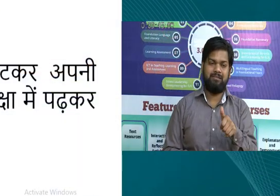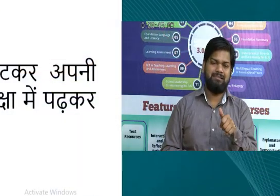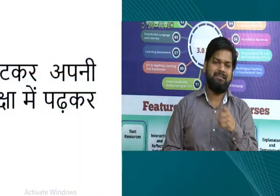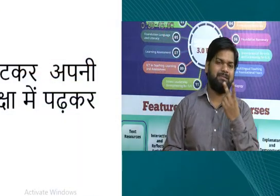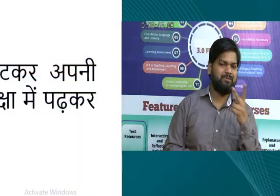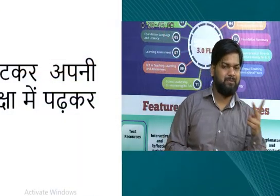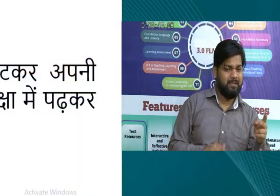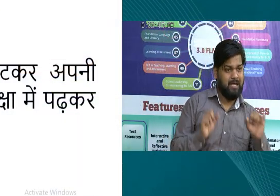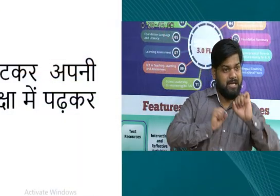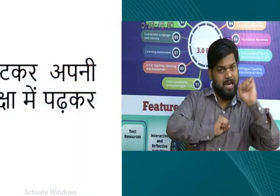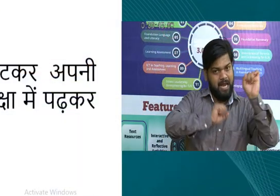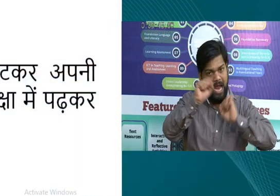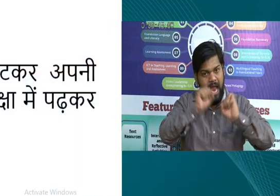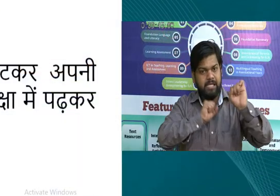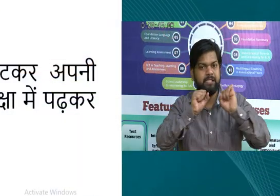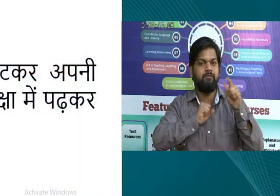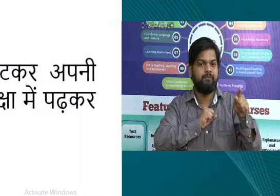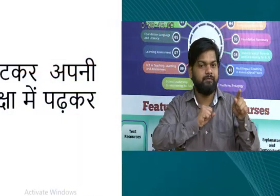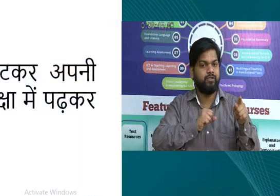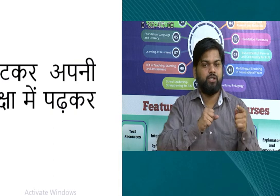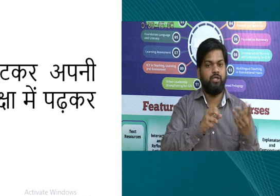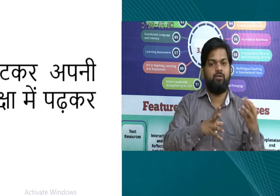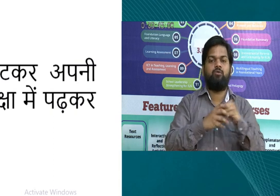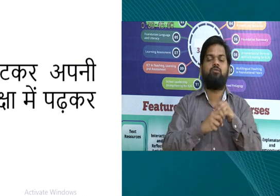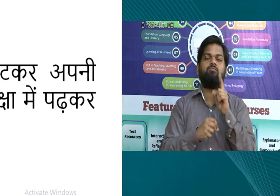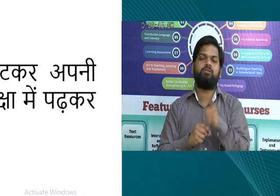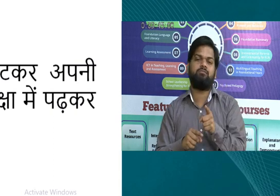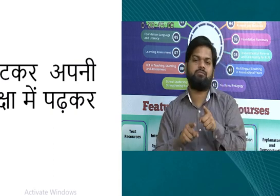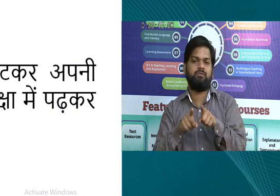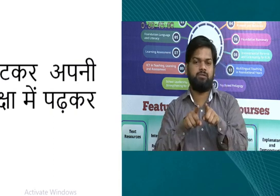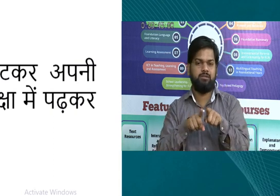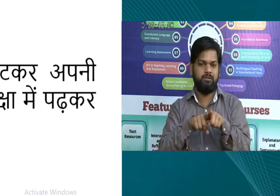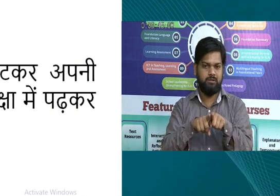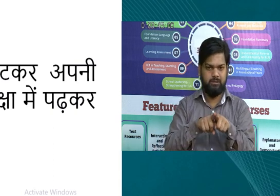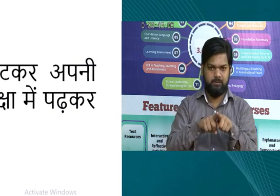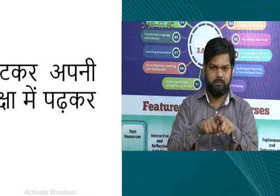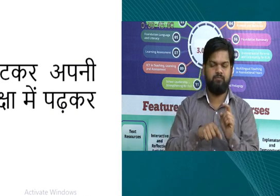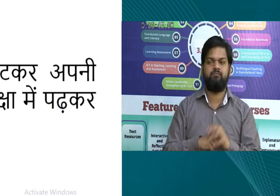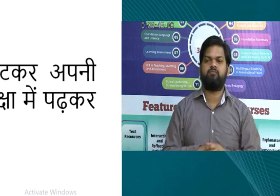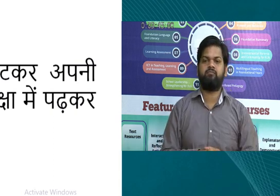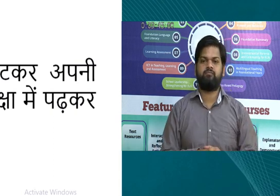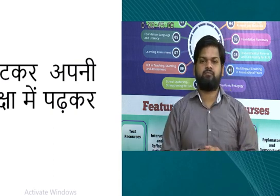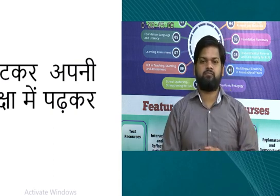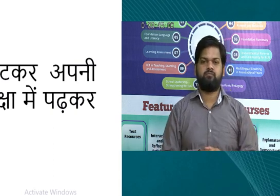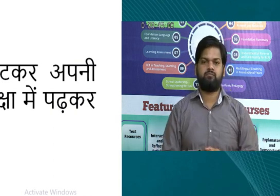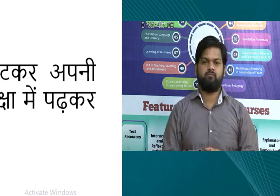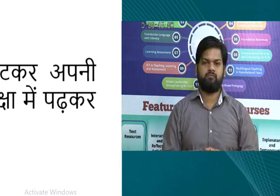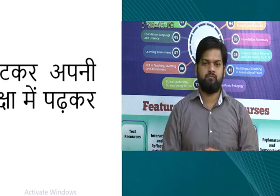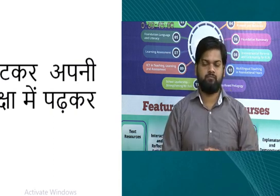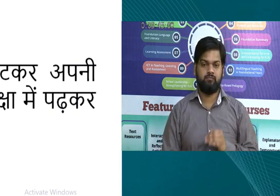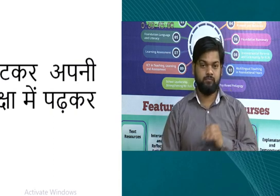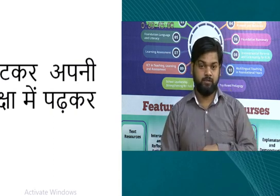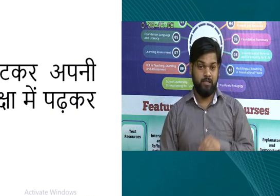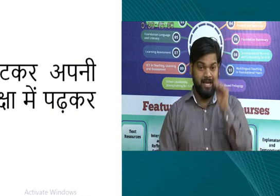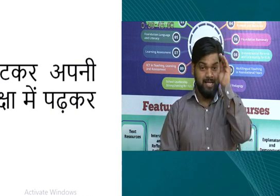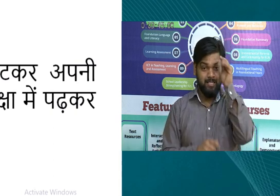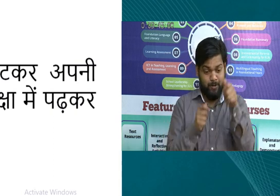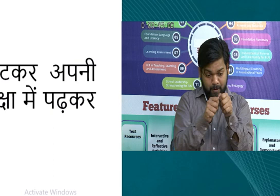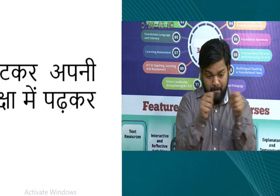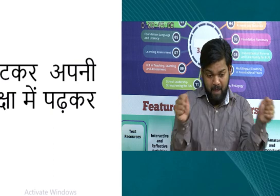अध्यापक बहुत सारी गतिविधियां कर सकता है उनमें से हम यह कह सकते हैं की अखबार की कोई दो खबरें काटो